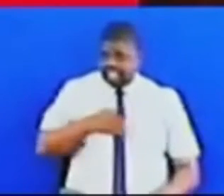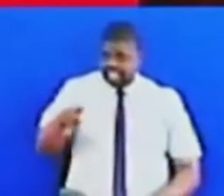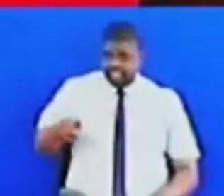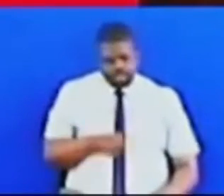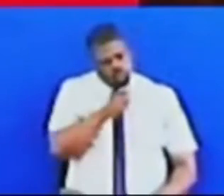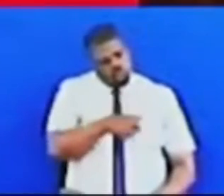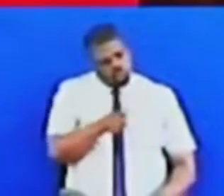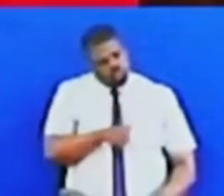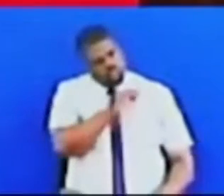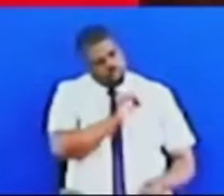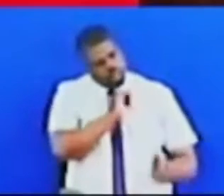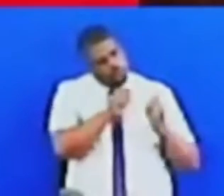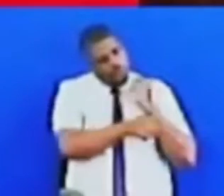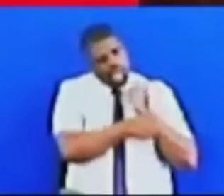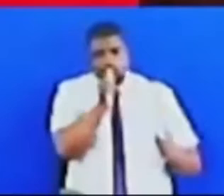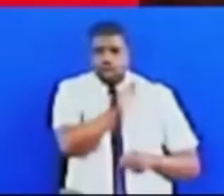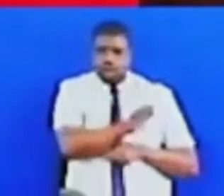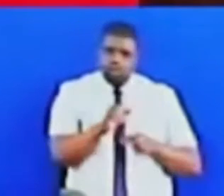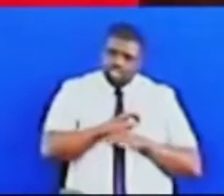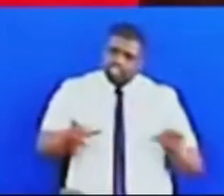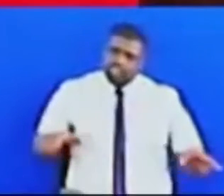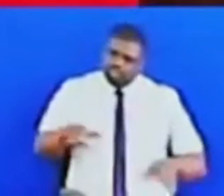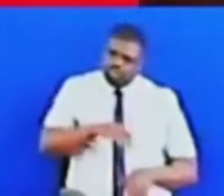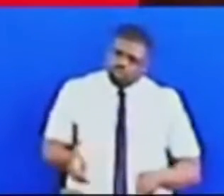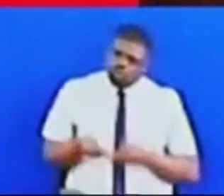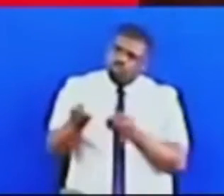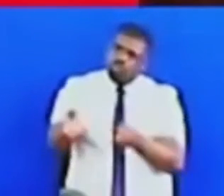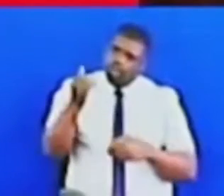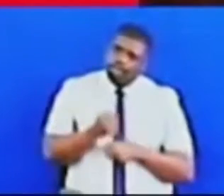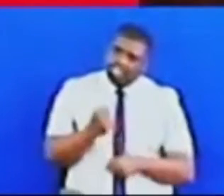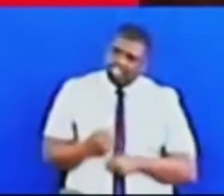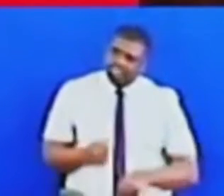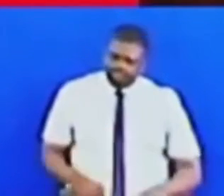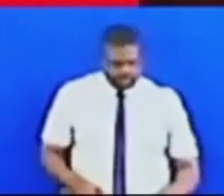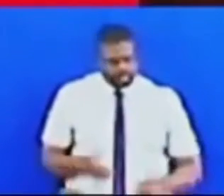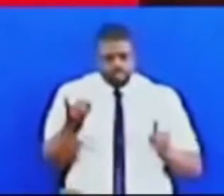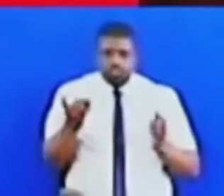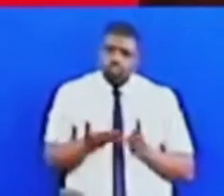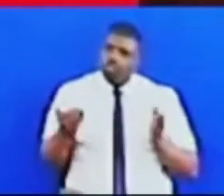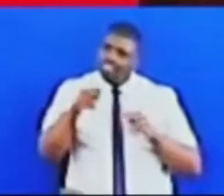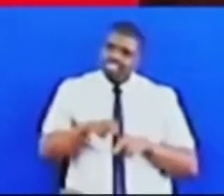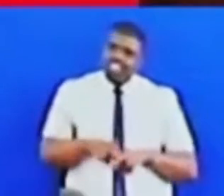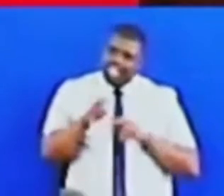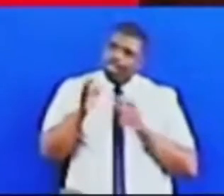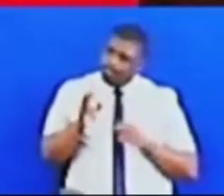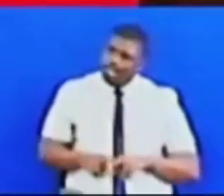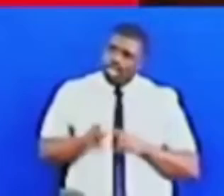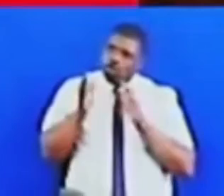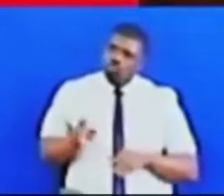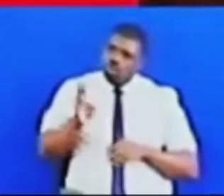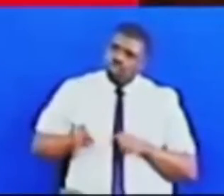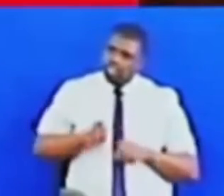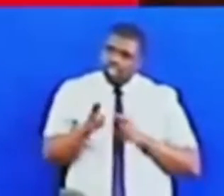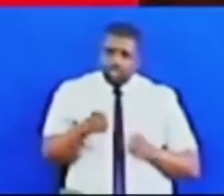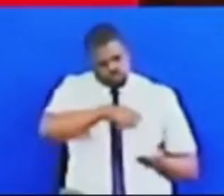wako, mawakala wako ambao wanasambaza mbolea uliowapa hiyo kazi, tunaomba mbolea hii isikae makao makuu ya wilaya ama kwenye